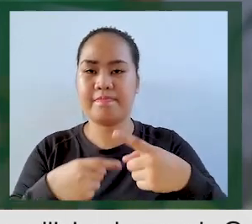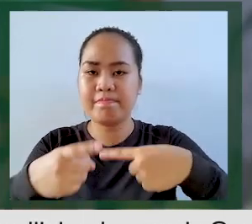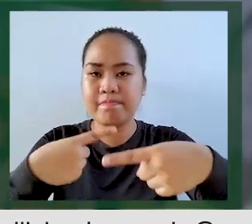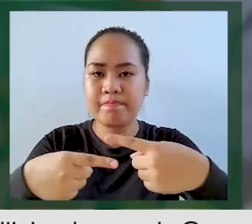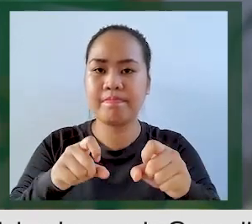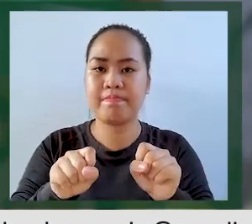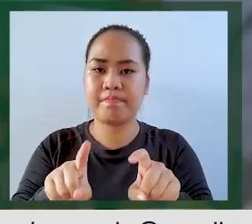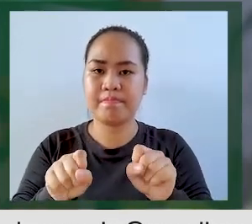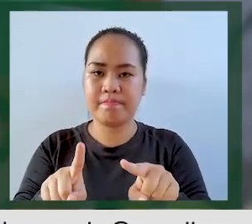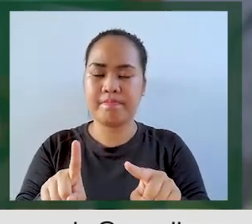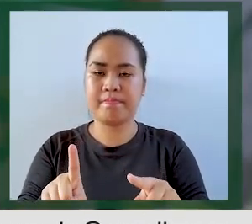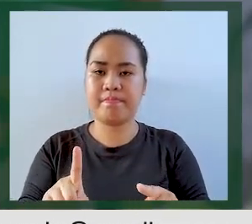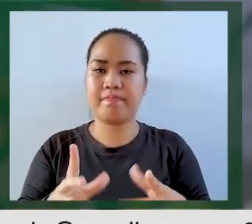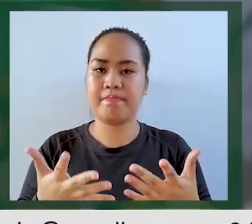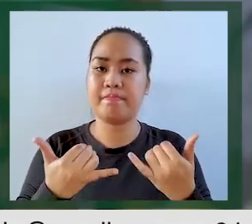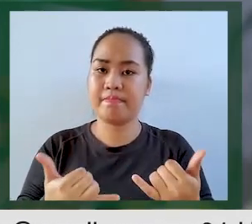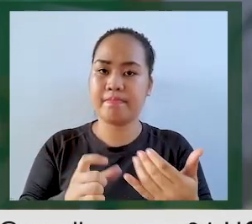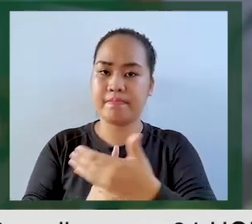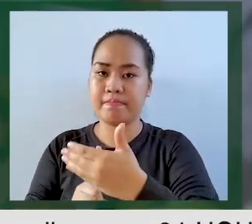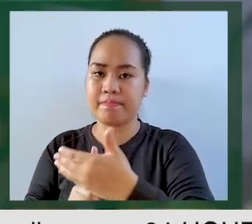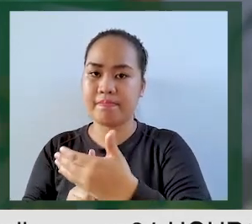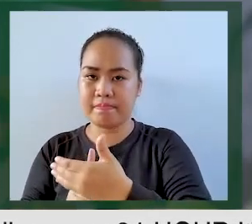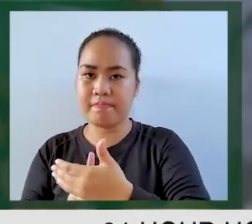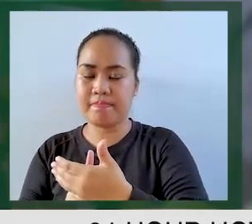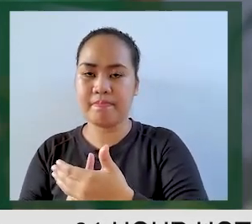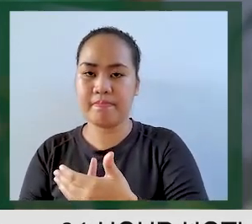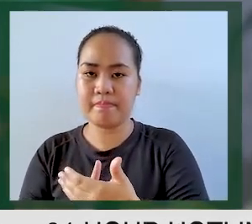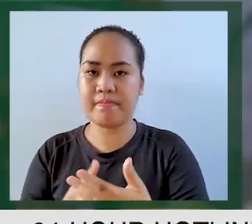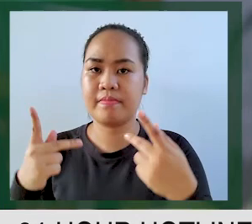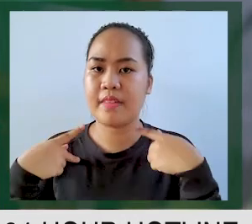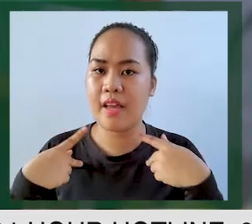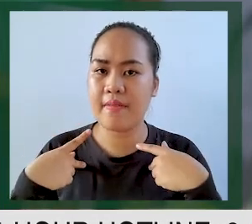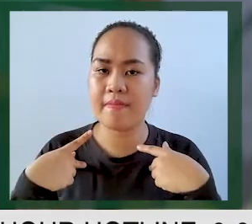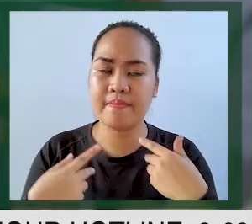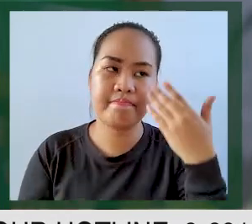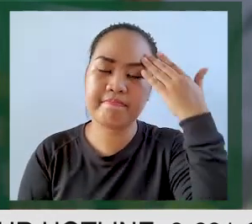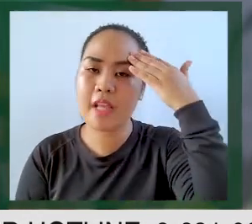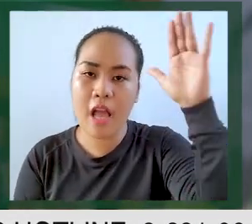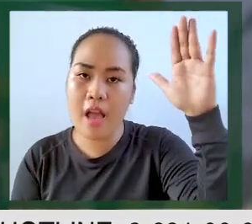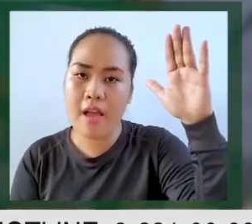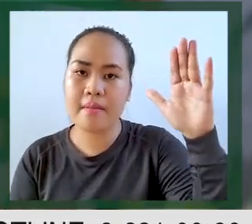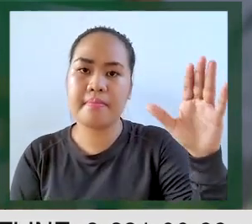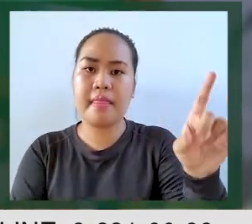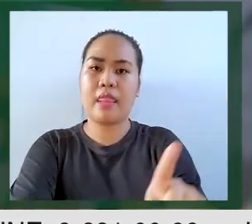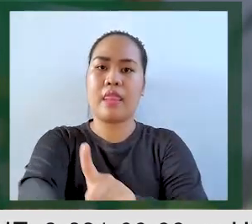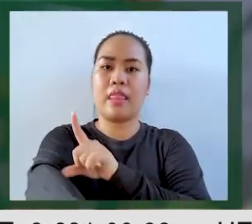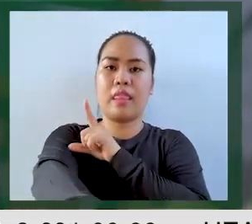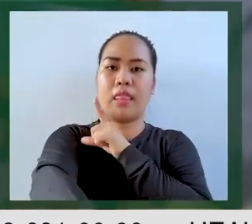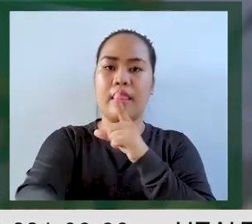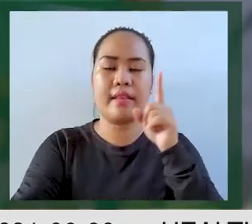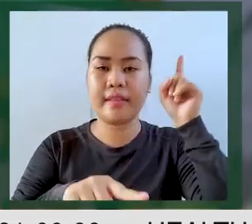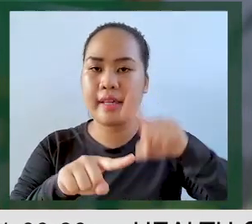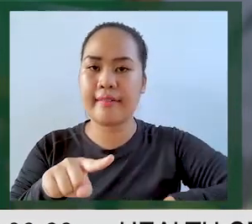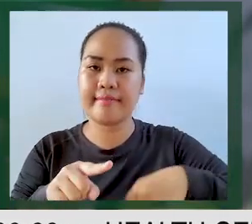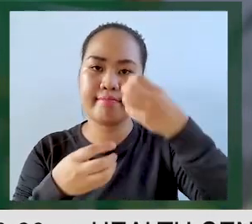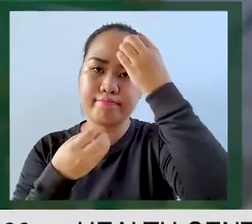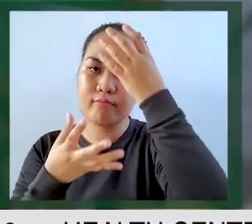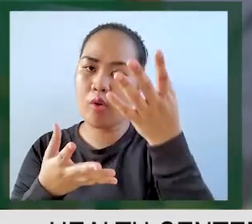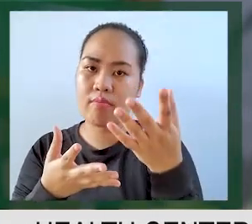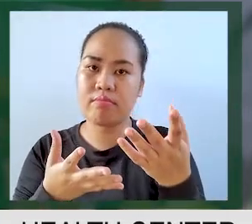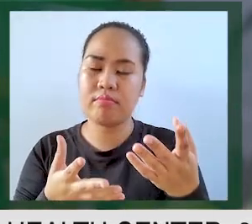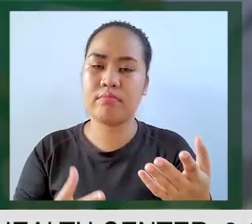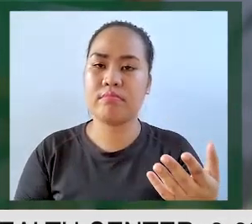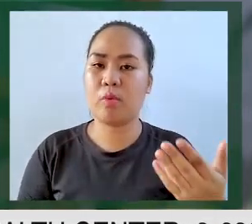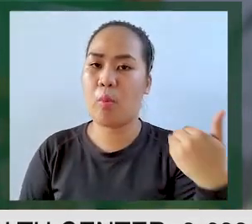masabi pero kung gaano katagal. But as long as there is a quarantine state and we need to help to decongest yung